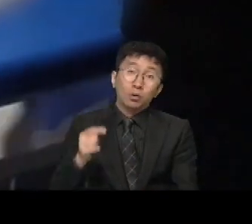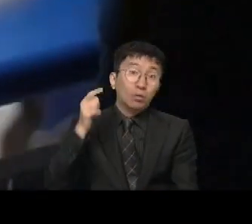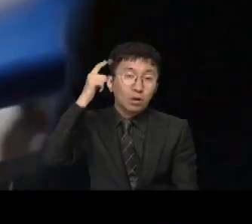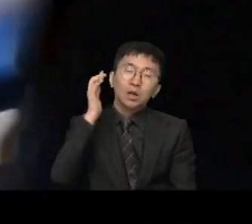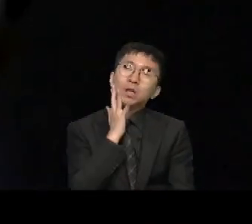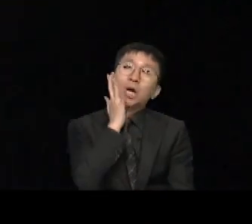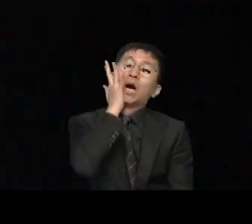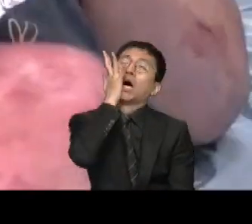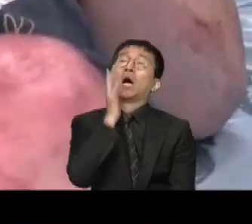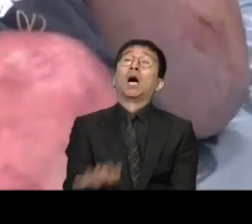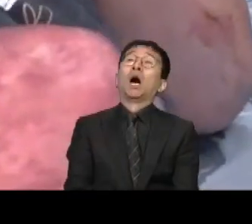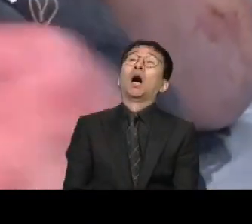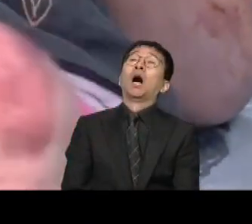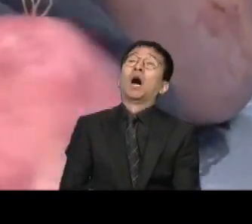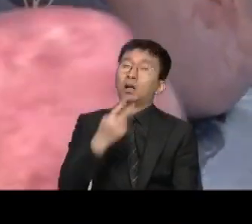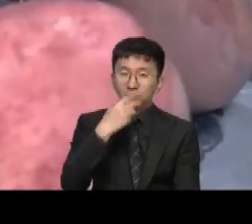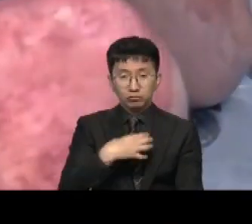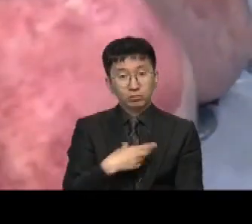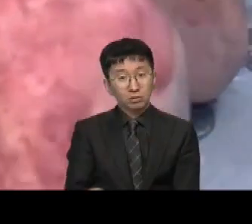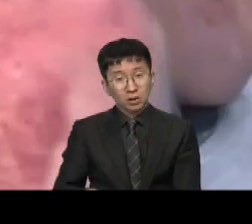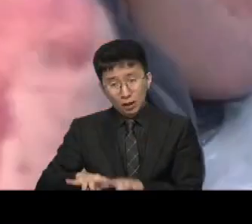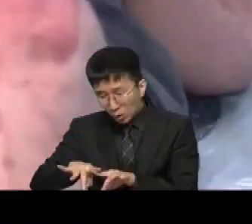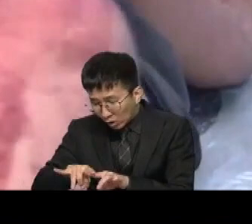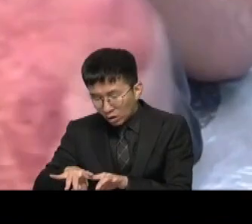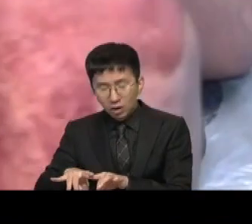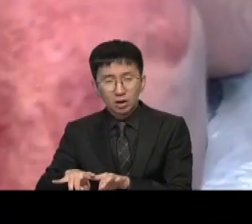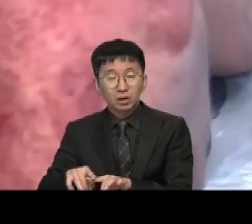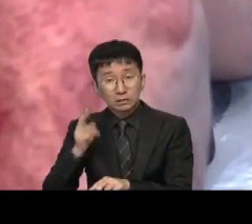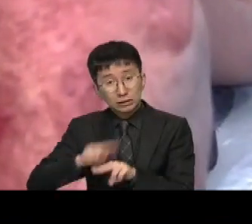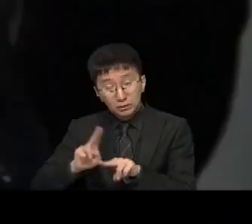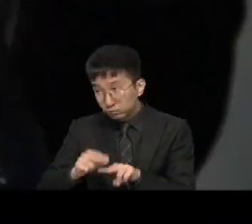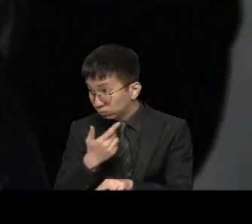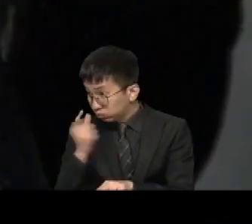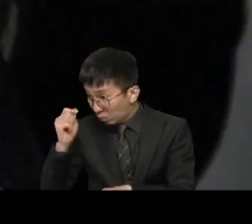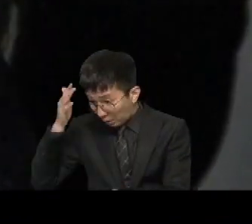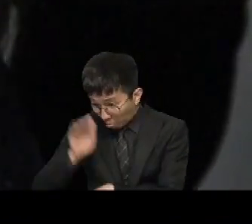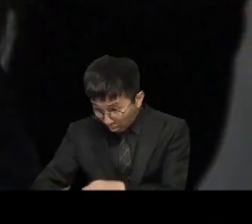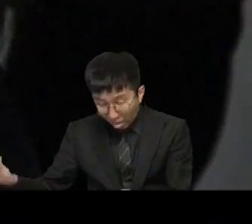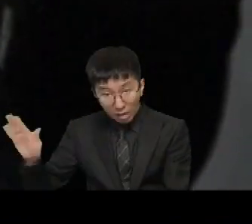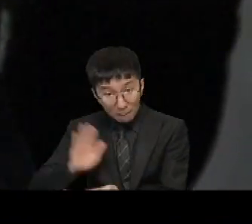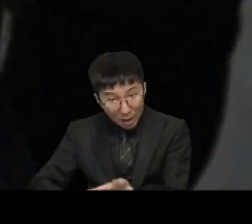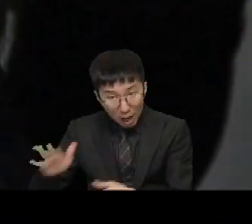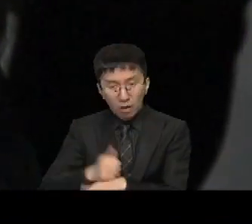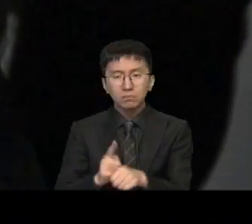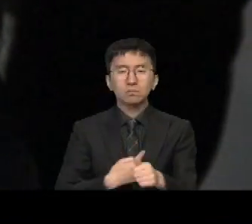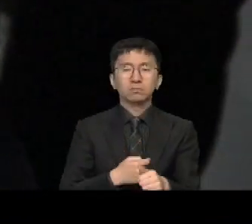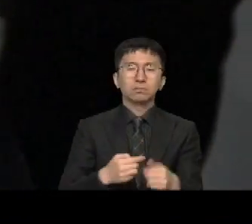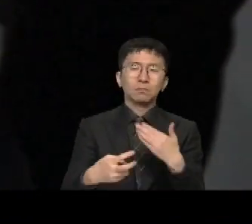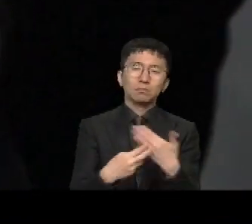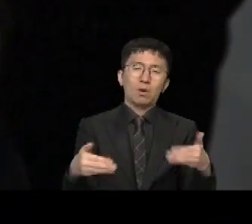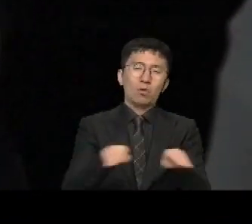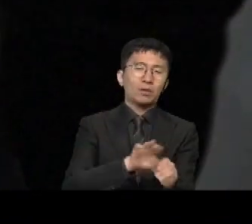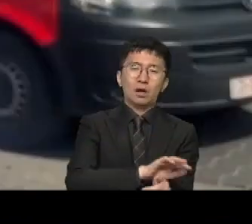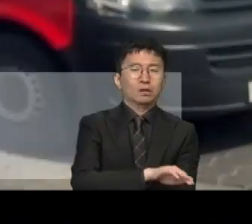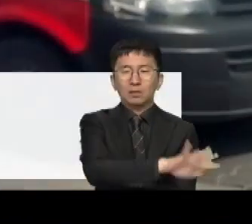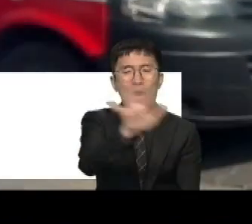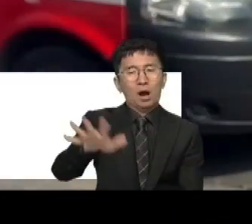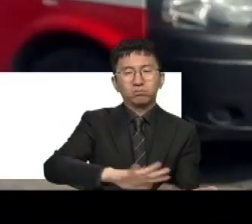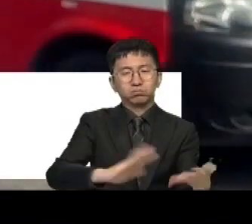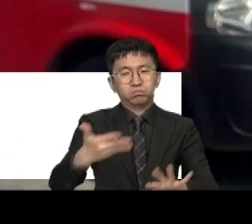생명이 위태롭지만 발전기를 돌릴 연료마저 떨어지면 병원은 무덤으로 바뀌게 됩니다.